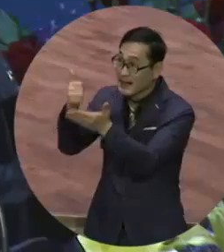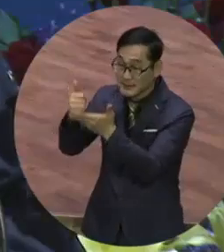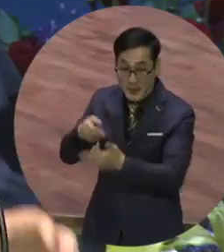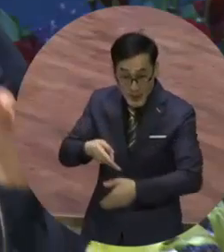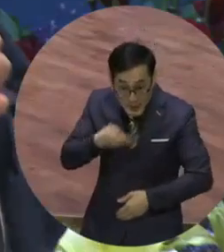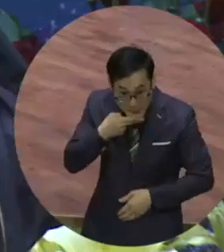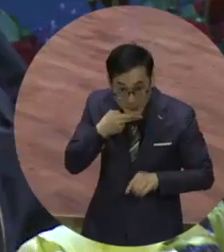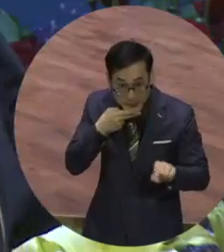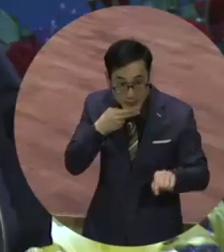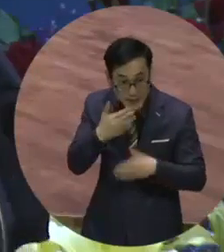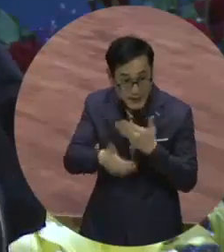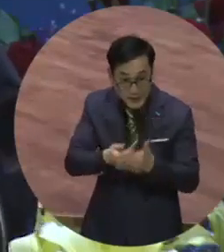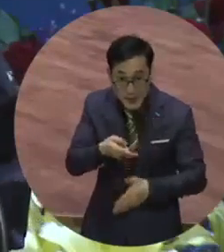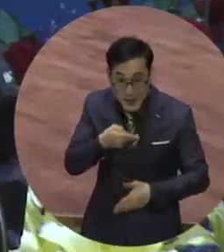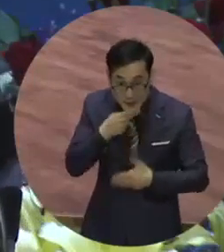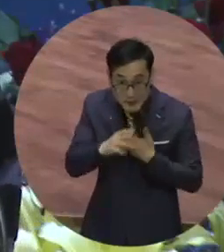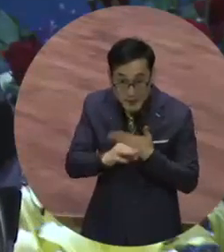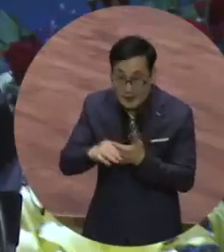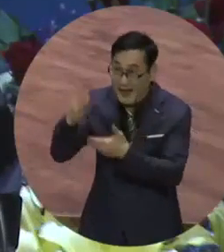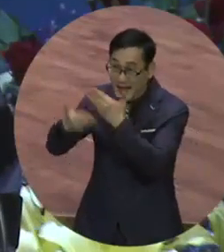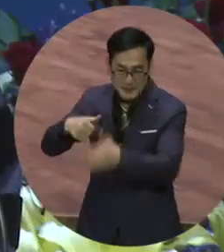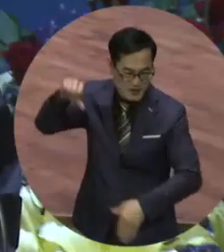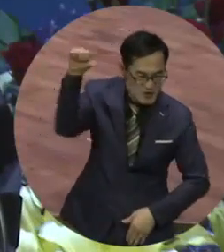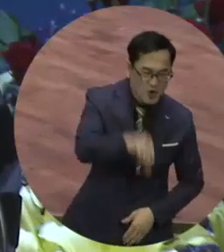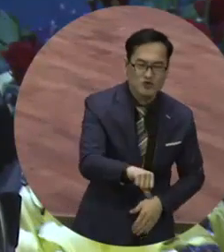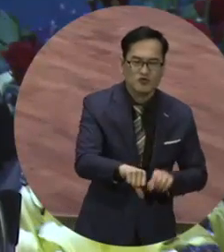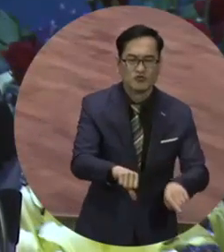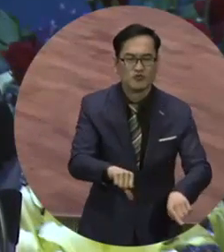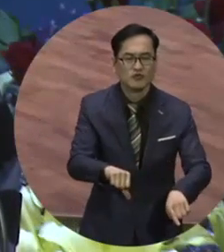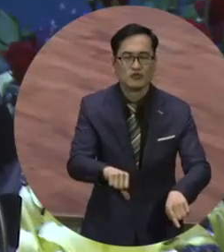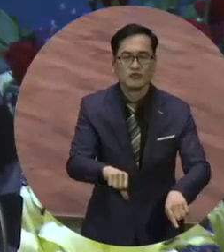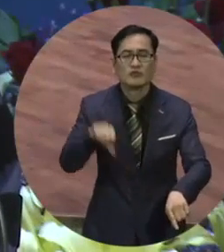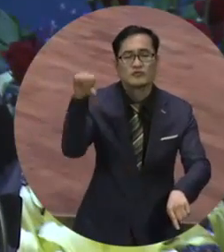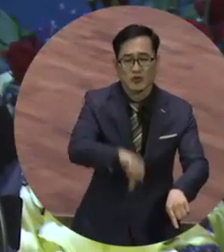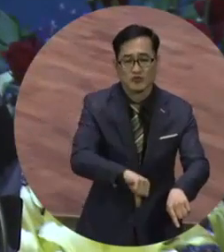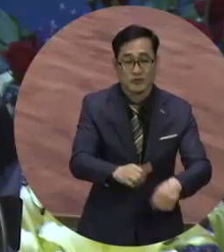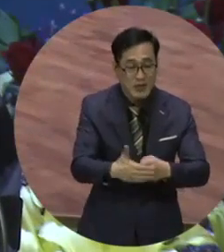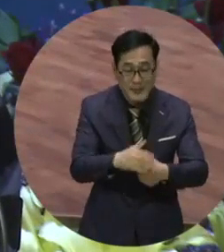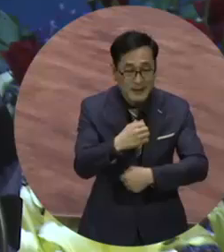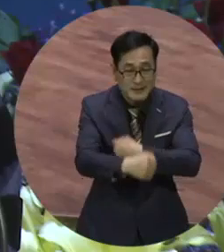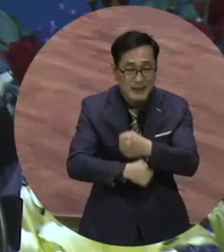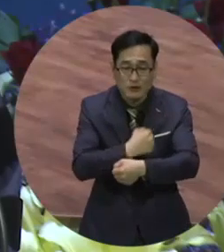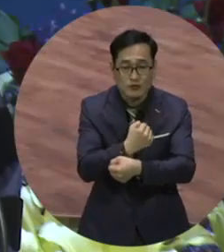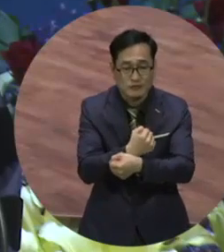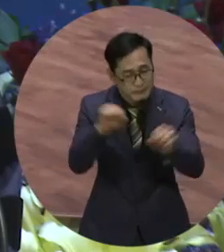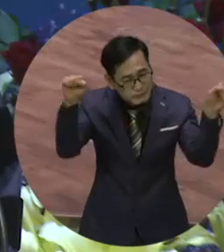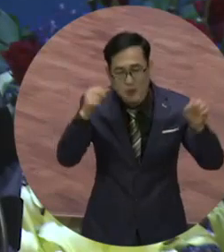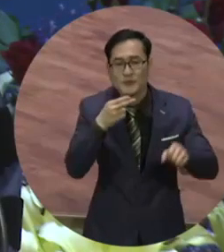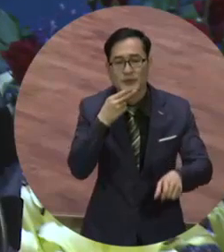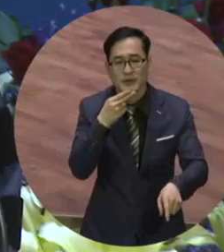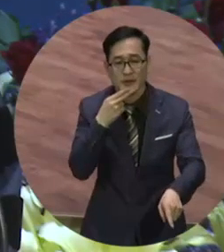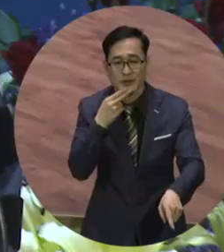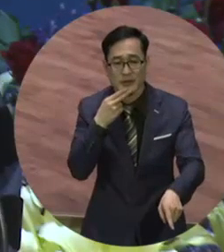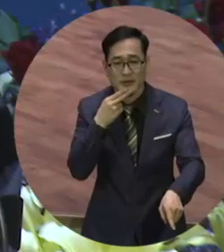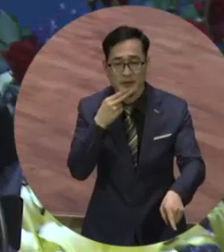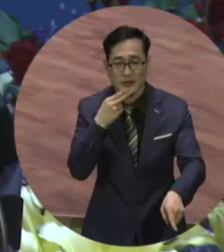사람은요 하나님이 진노 아래 있는 사람이라서 자유가 없어요.